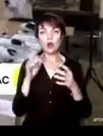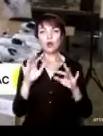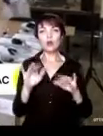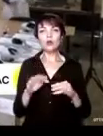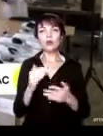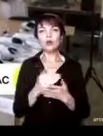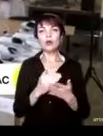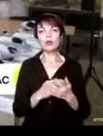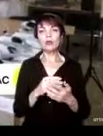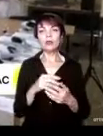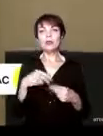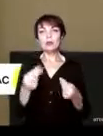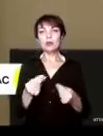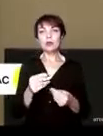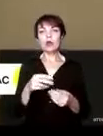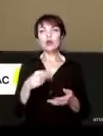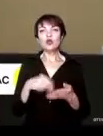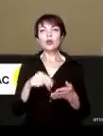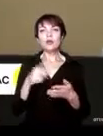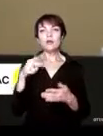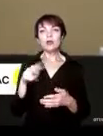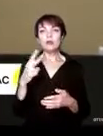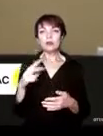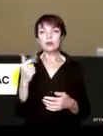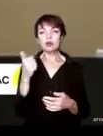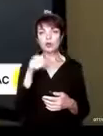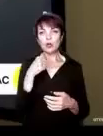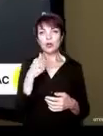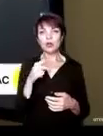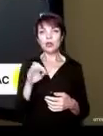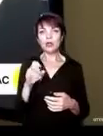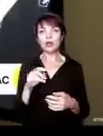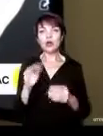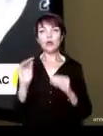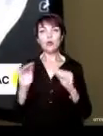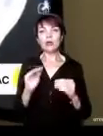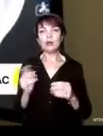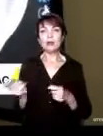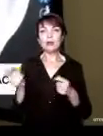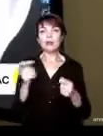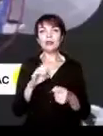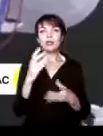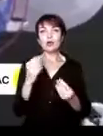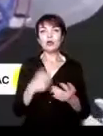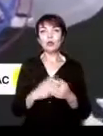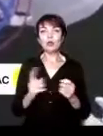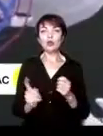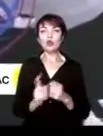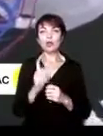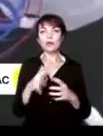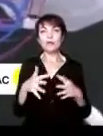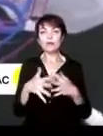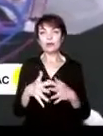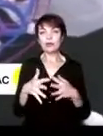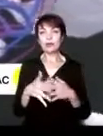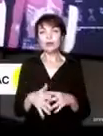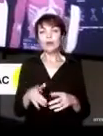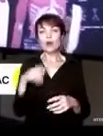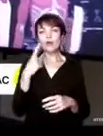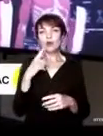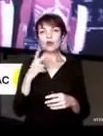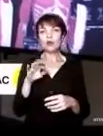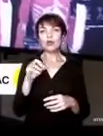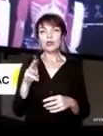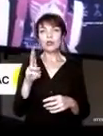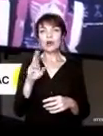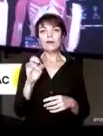програмним забезпеченням закупили у 2021 році, але обладнання привезли за день до початку повномасштабного вторгнення, говорить доцент